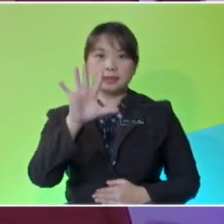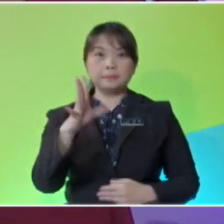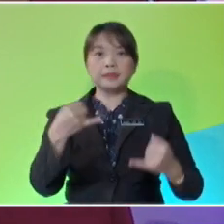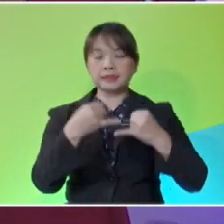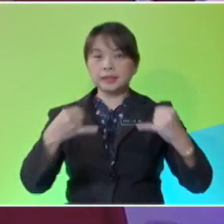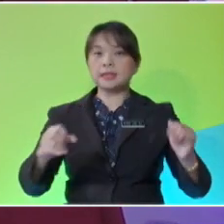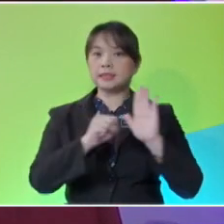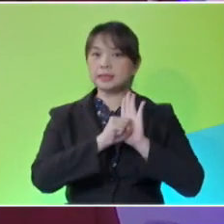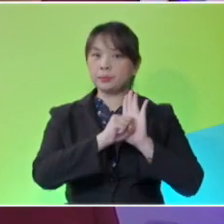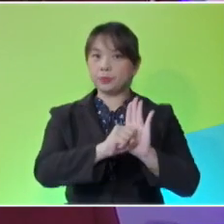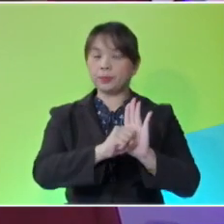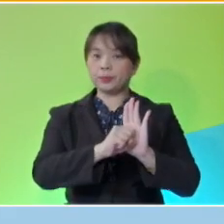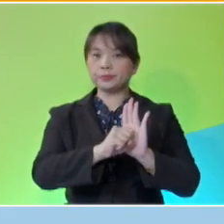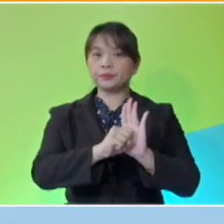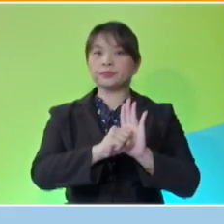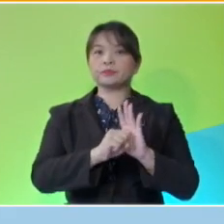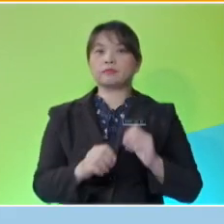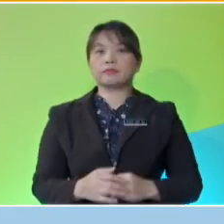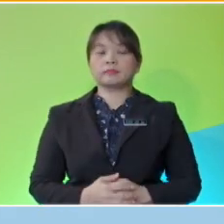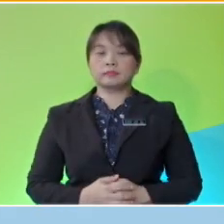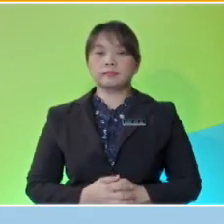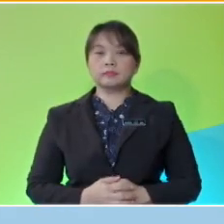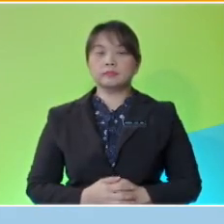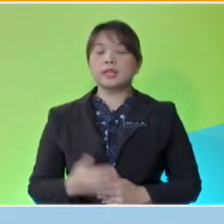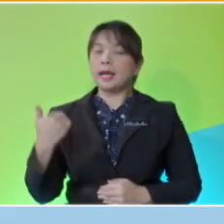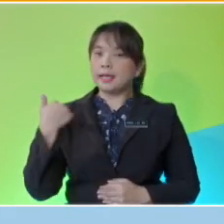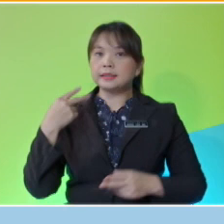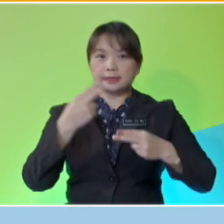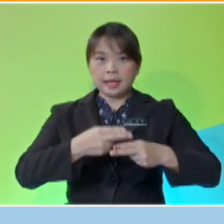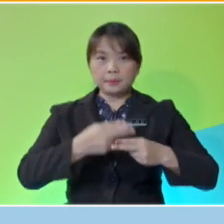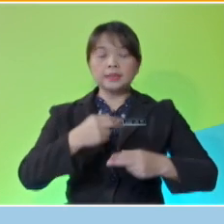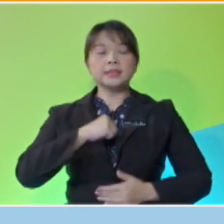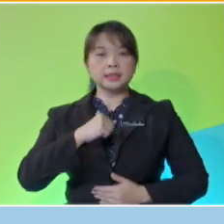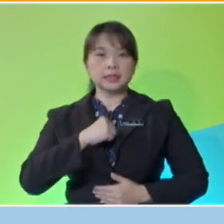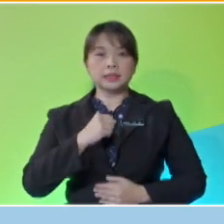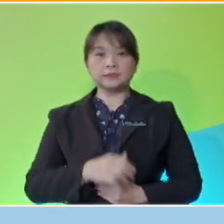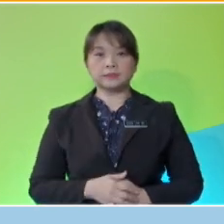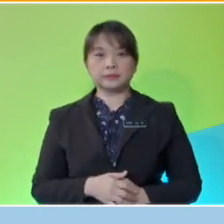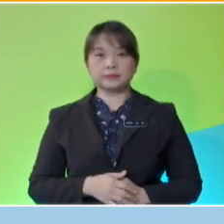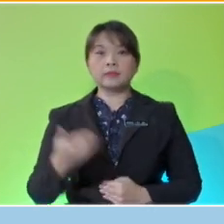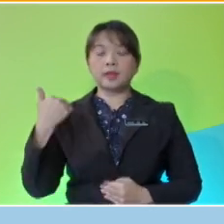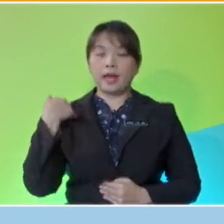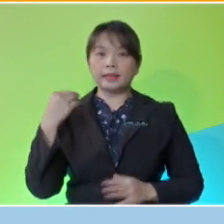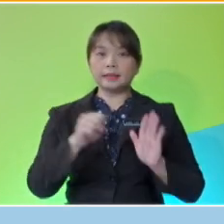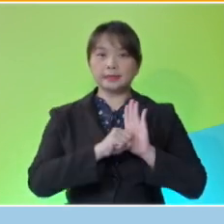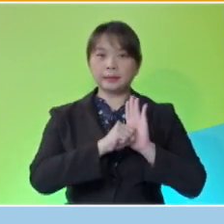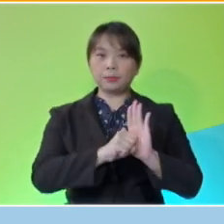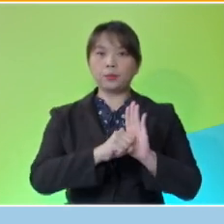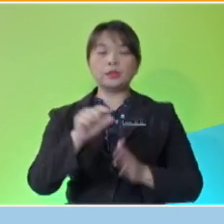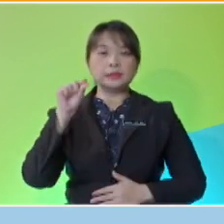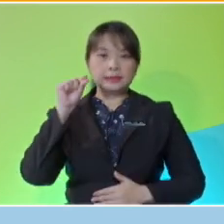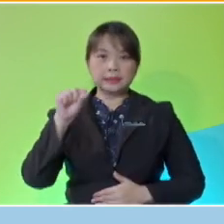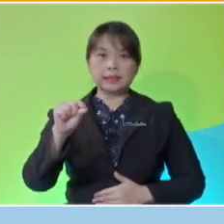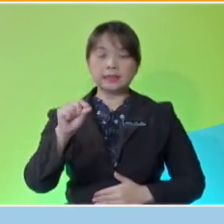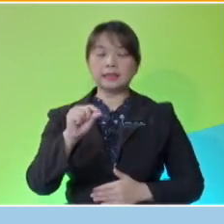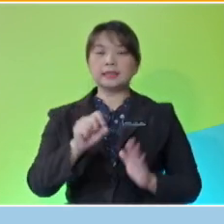peta topografi dimana simbol-simbol tersebut mempunyai namanya sendiri oke yaitu kita ada simbol titik simpul